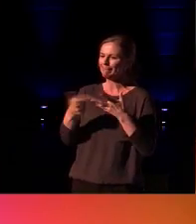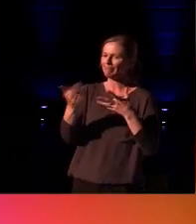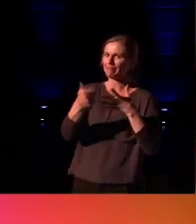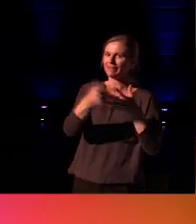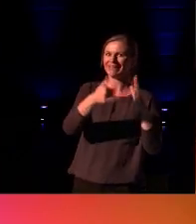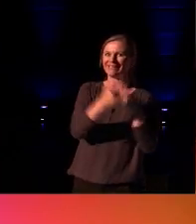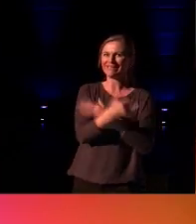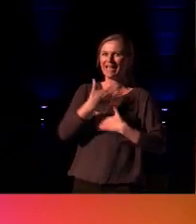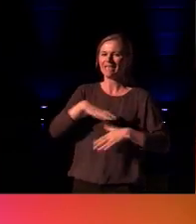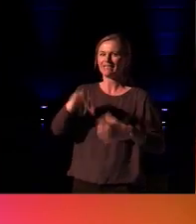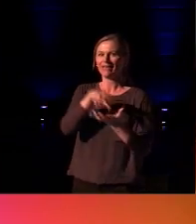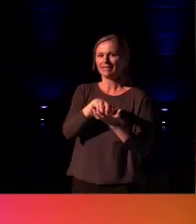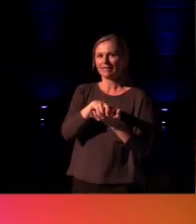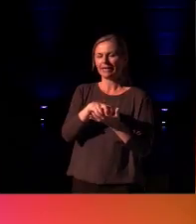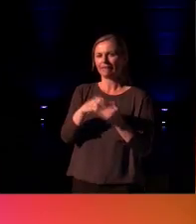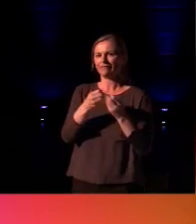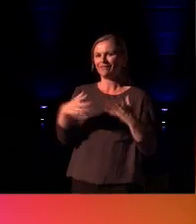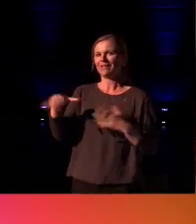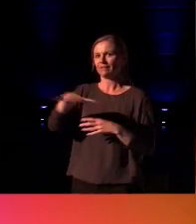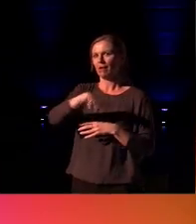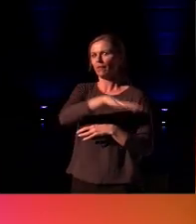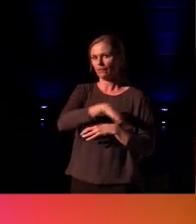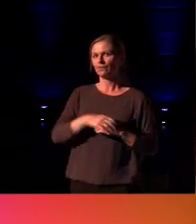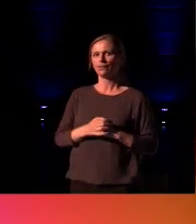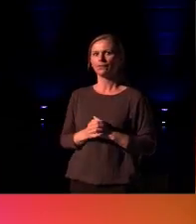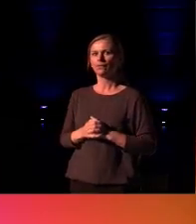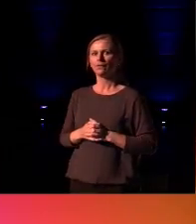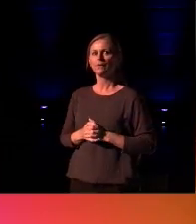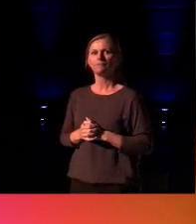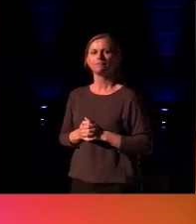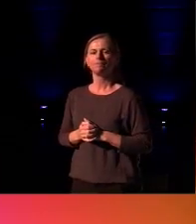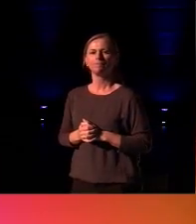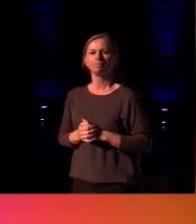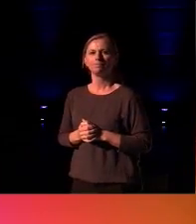implementert i helsevesenet i de aller fleste land.